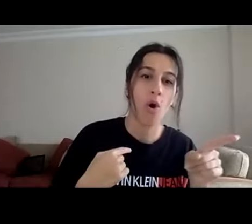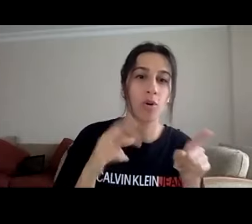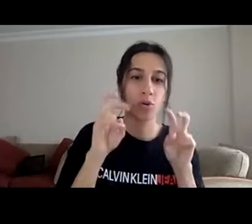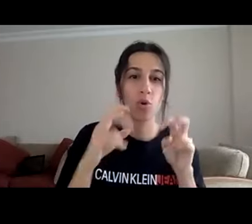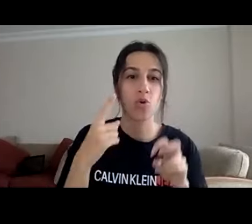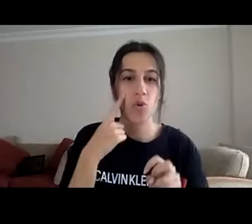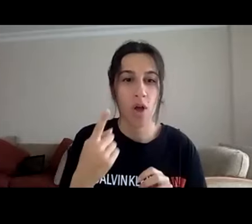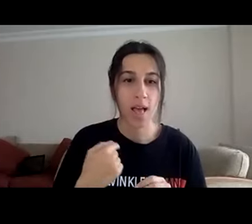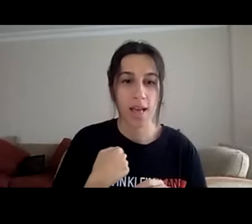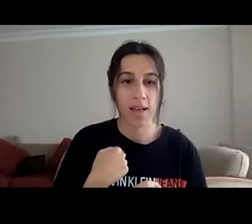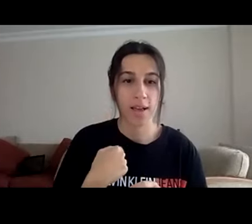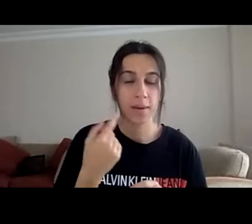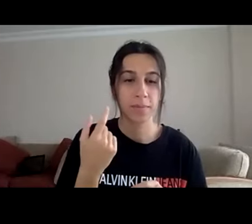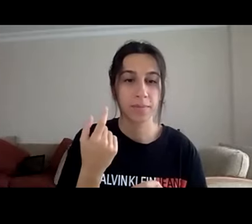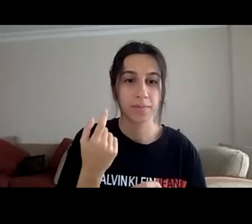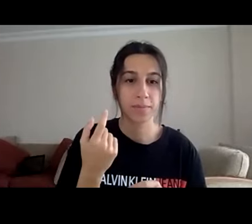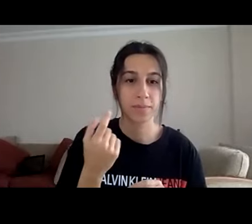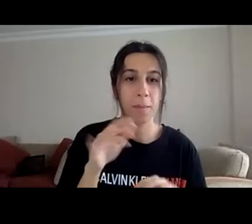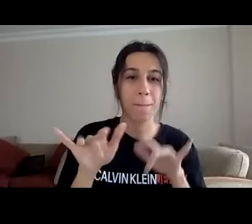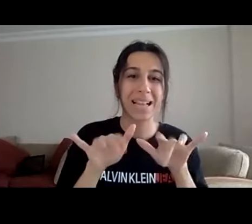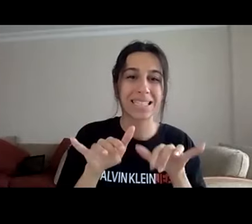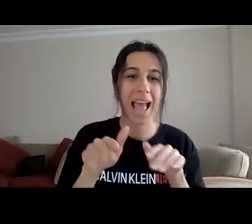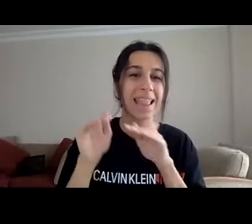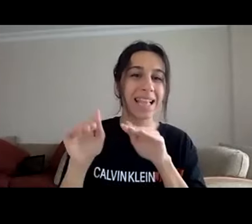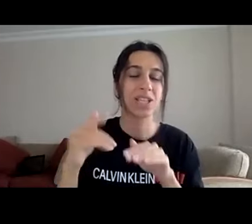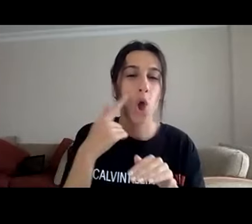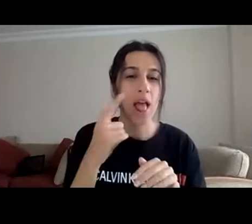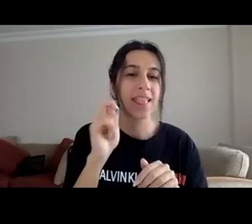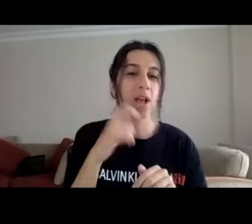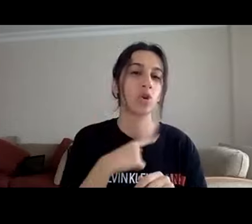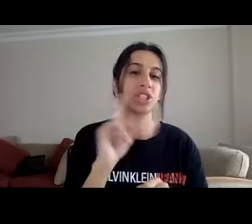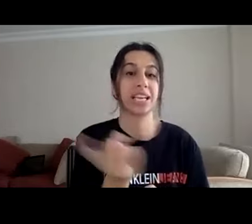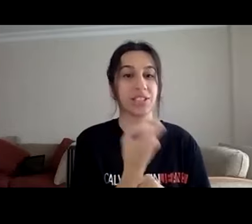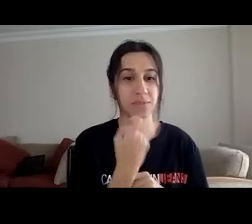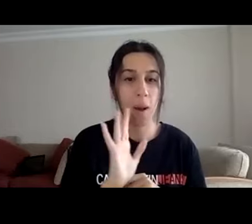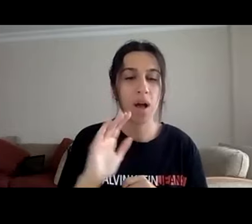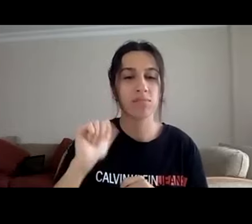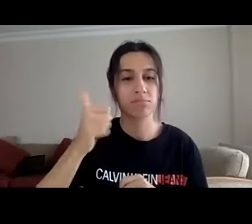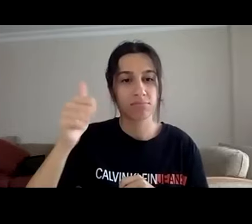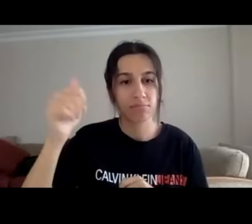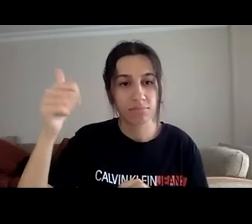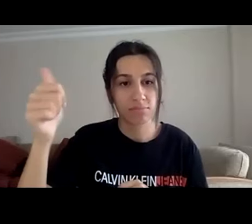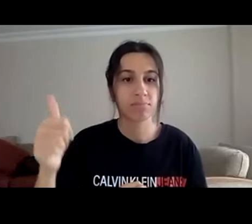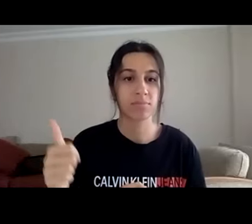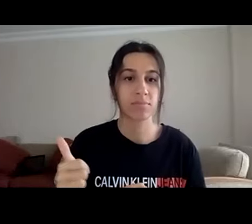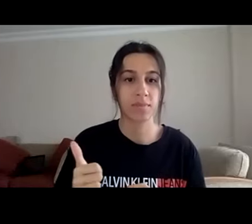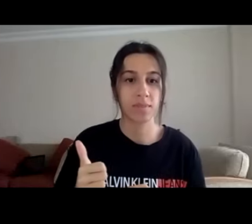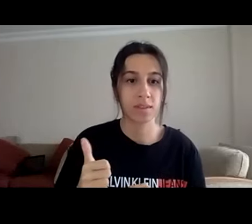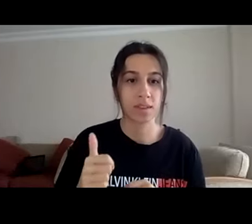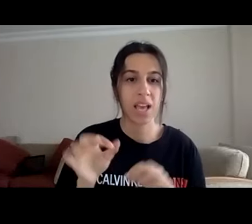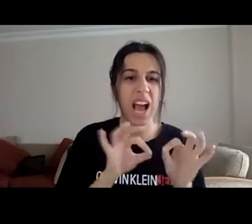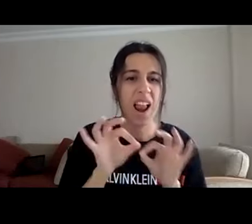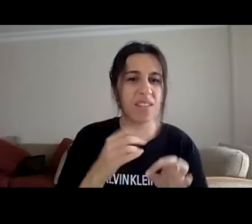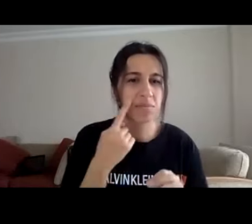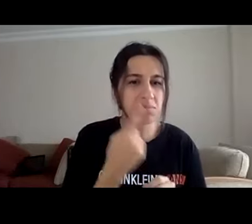bu bilgisayar destekli teknolojileri keşfettim diyebilirim. Ama zamanla tabii konvansiyonel grafik tasarım alanı içinde